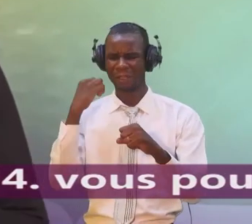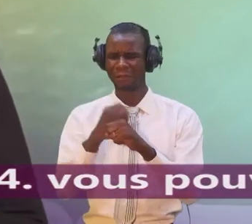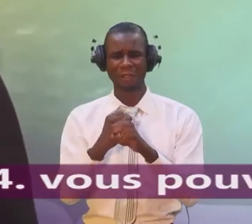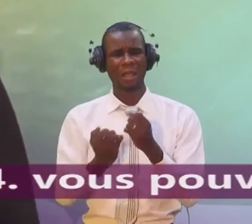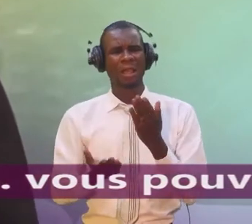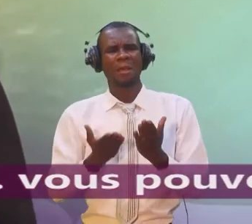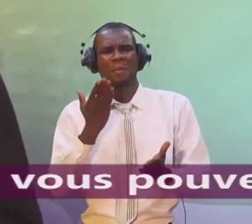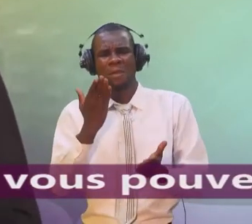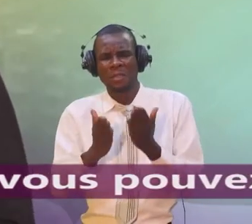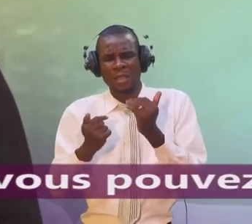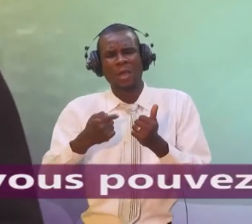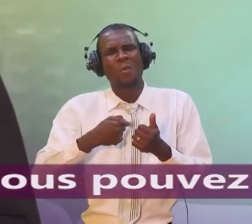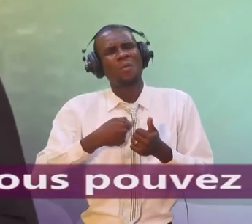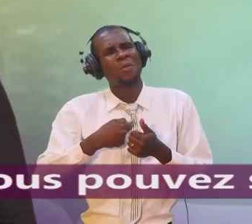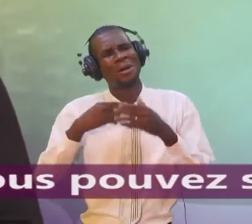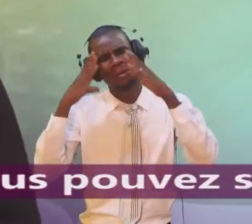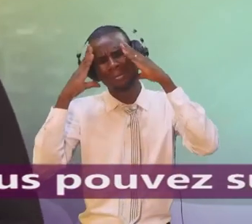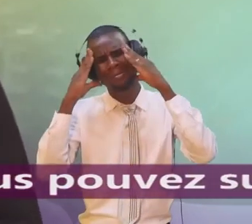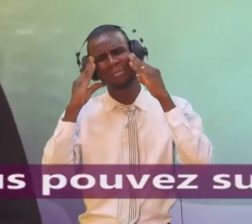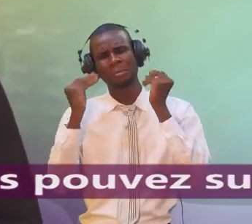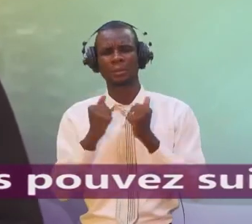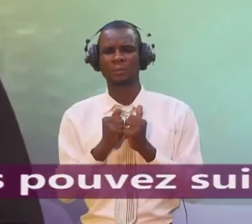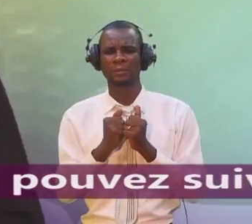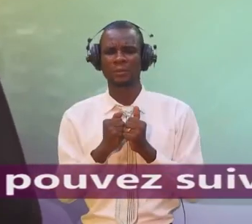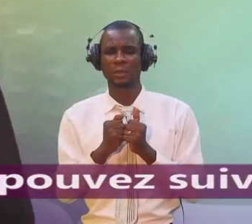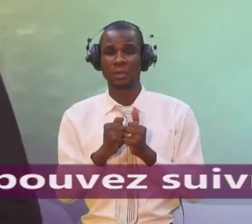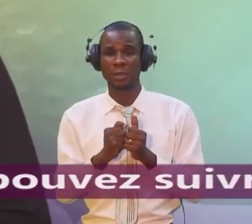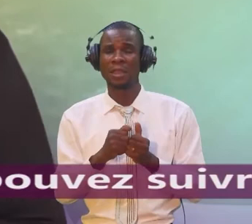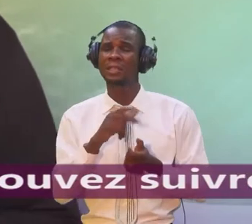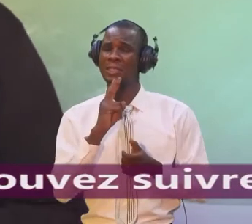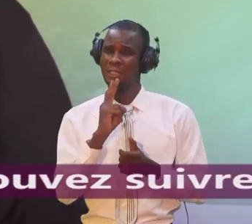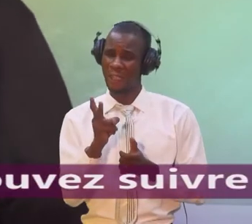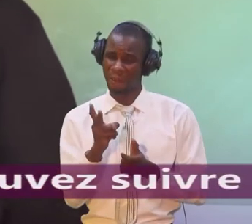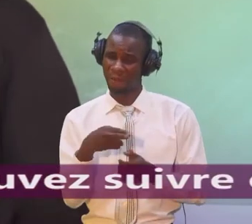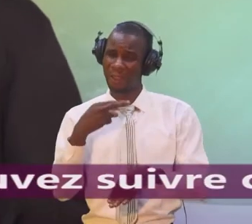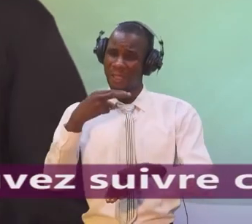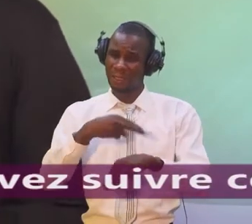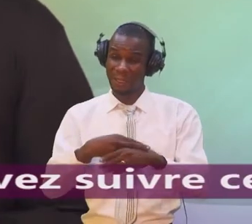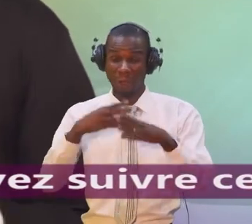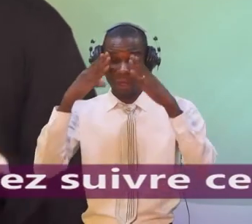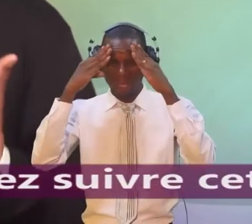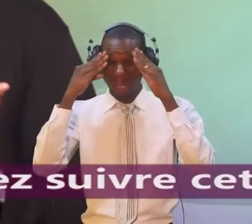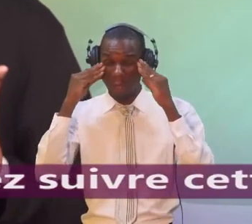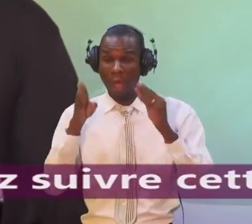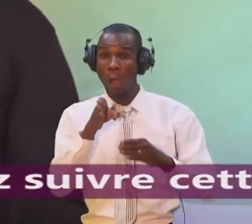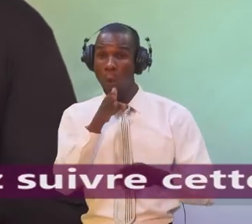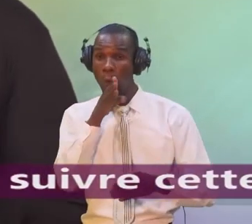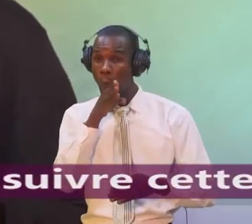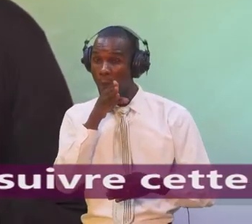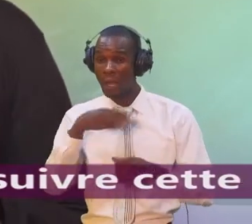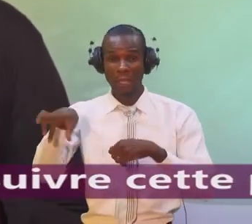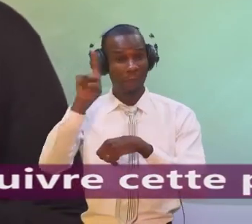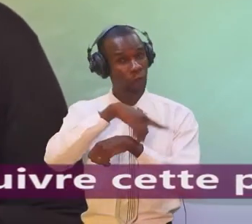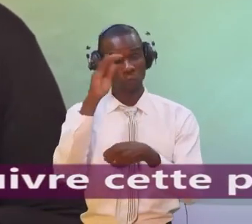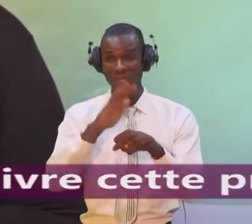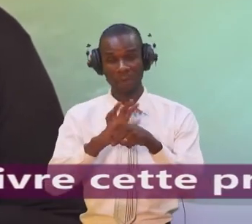sababu umeshindwa kukabiliana na shida za maisha. Na unakata tamaa kabisa. Na wakati